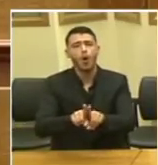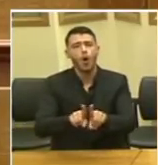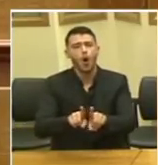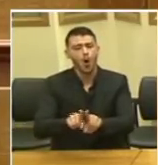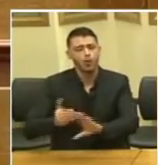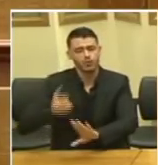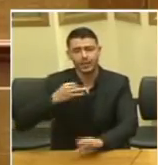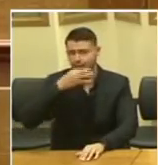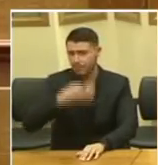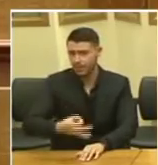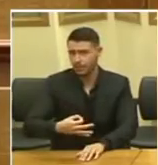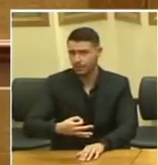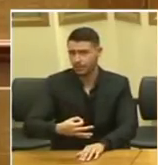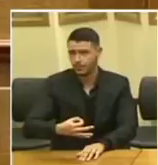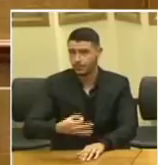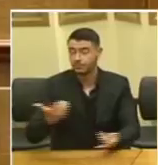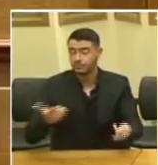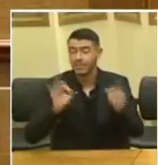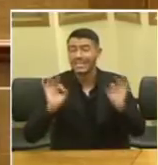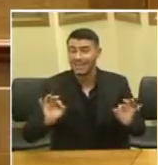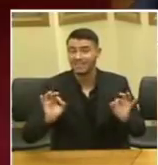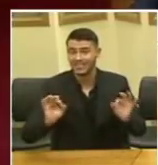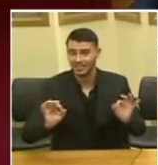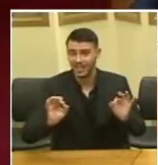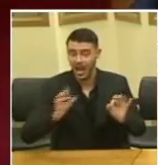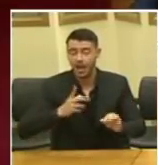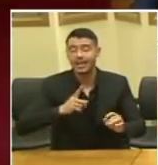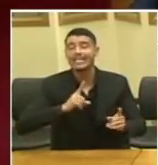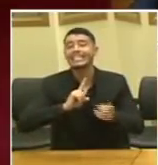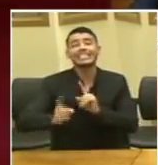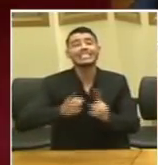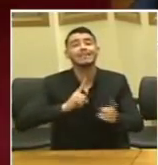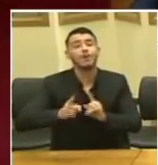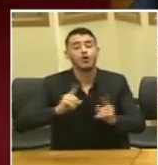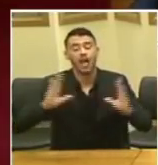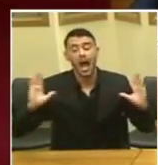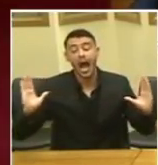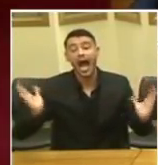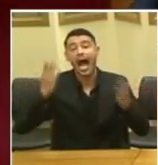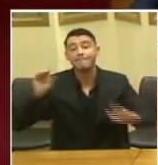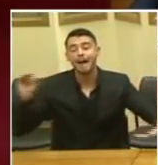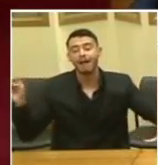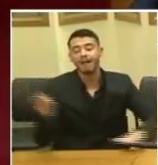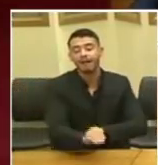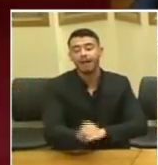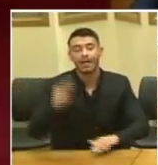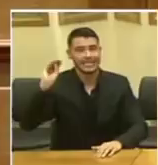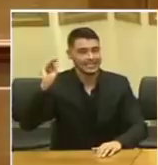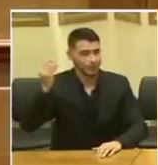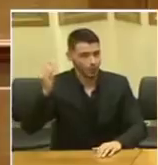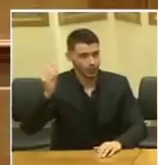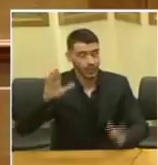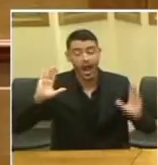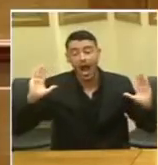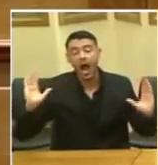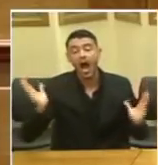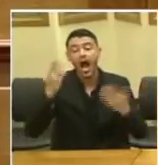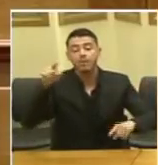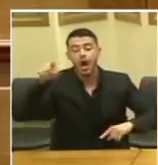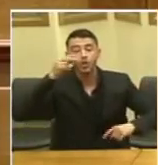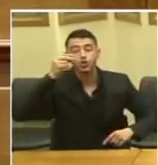προηγουμένως. Και βεβαίως όταν θα έρθει αυτή η συμφωνία στη Βουλή, αν θα έρθει και εφόσον θα συμφωνήσουν από την άλλη